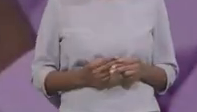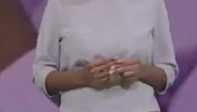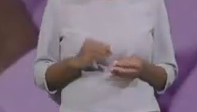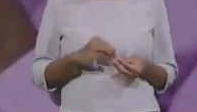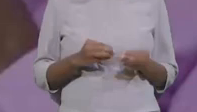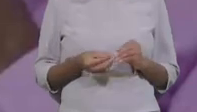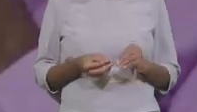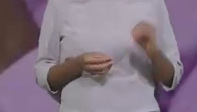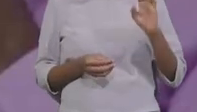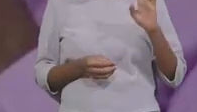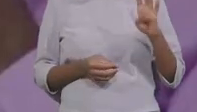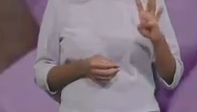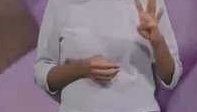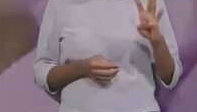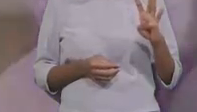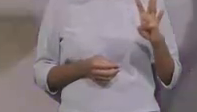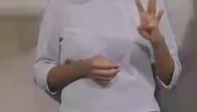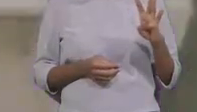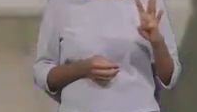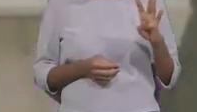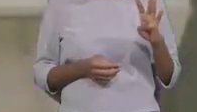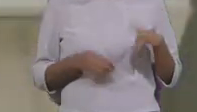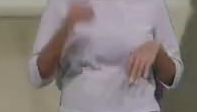Jésus. Quatrième chose,